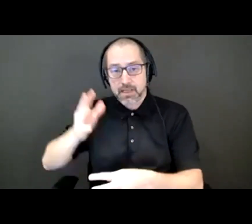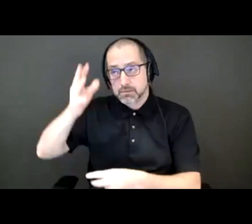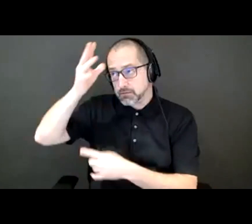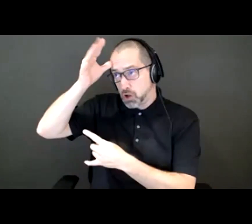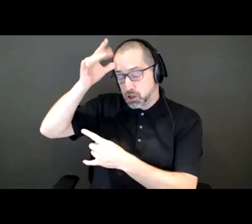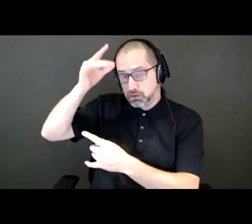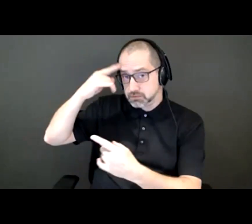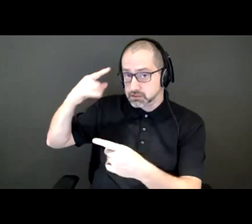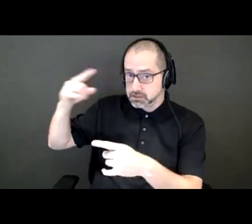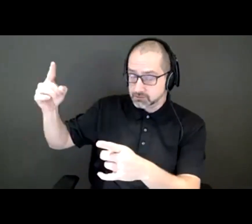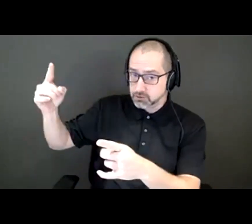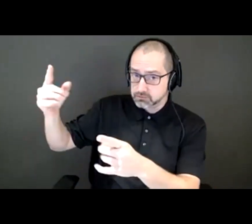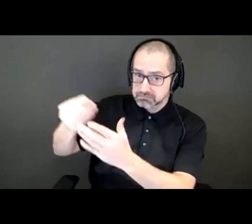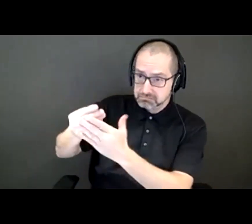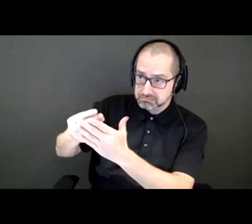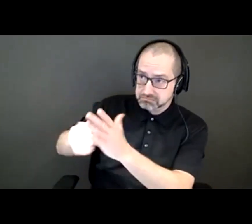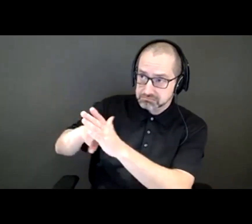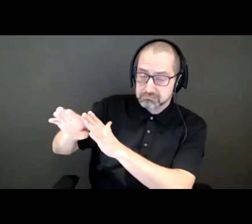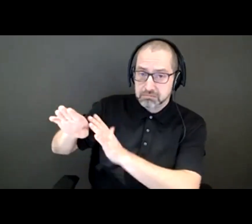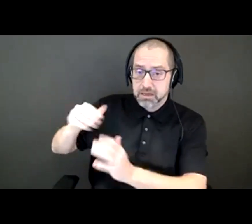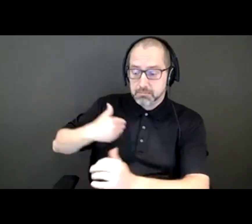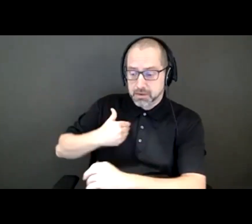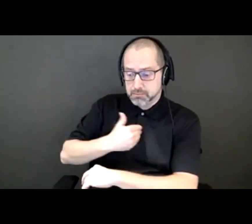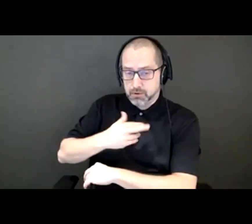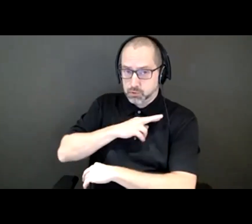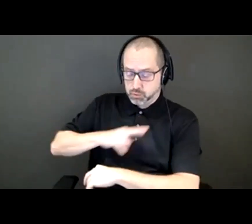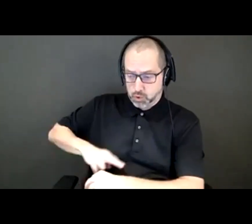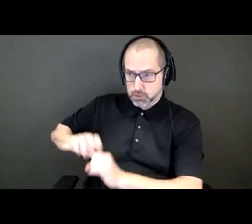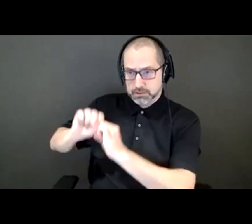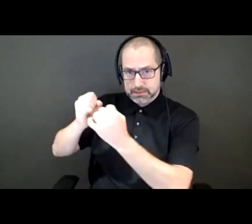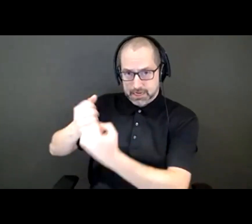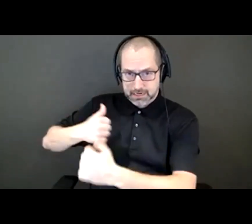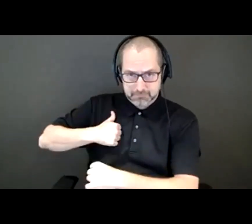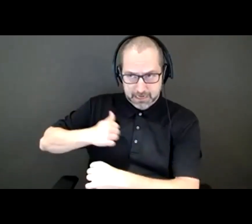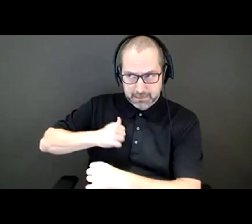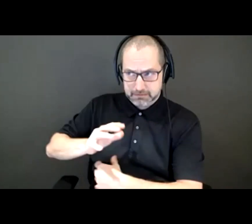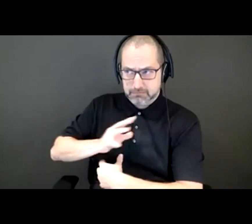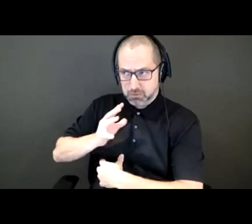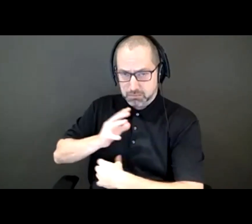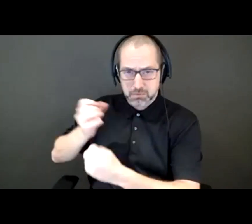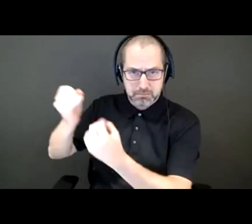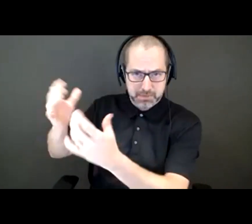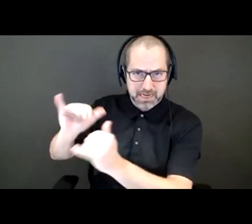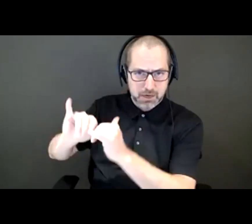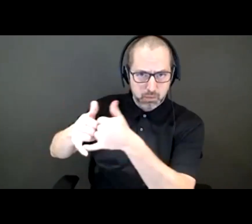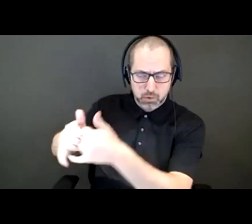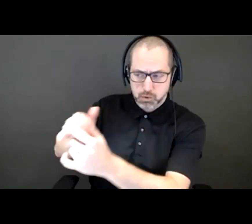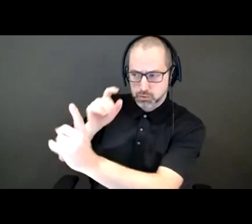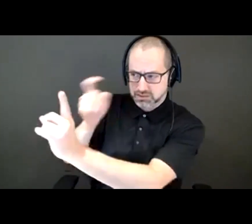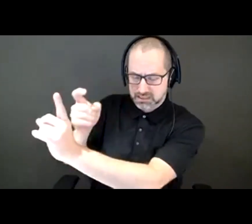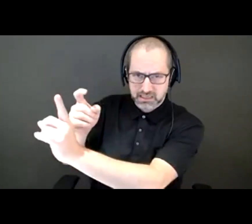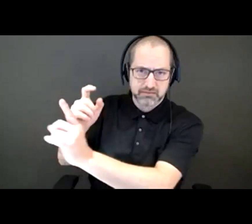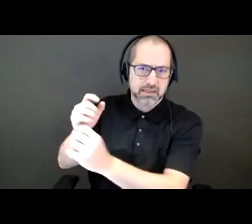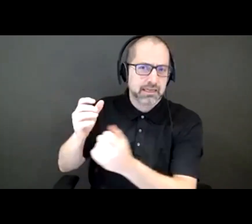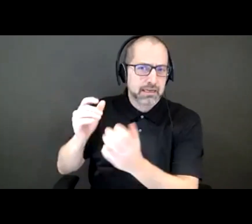père est un homme qui a très bien réussi il est membre de la Société d'une société du Canada